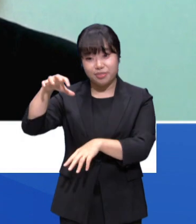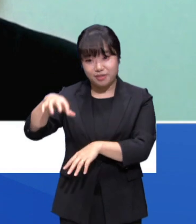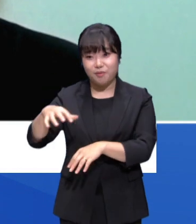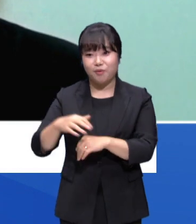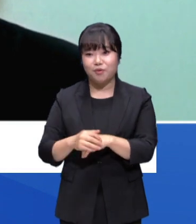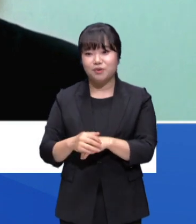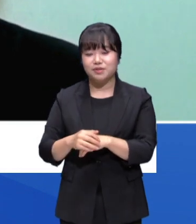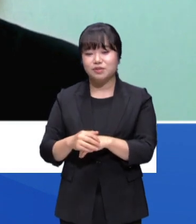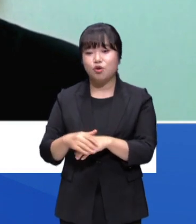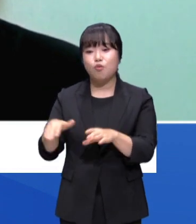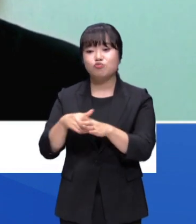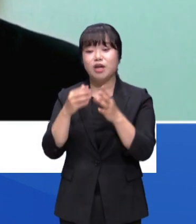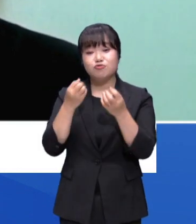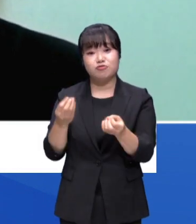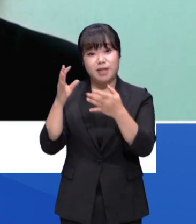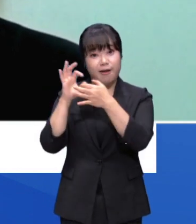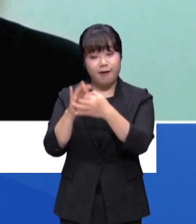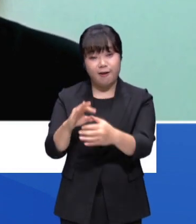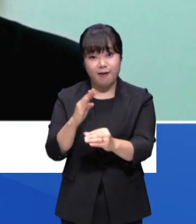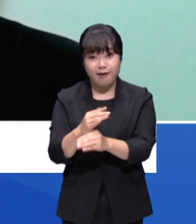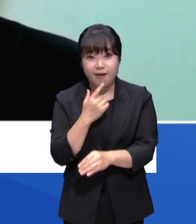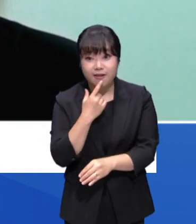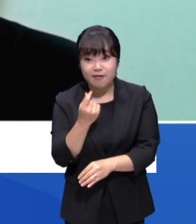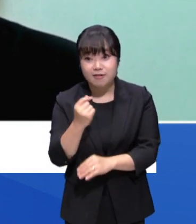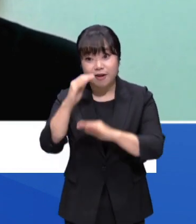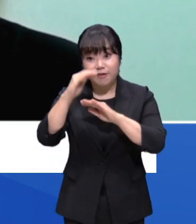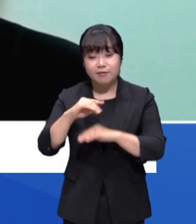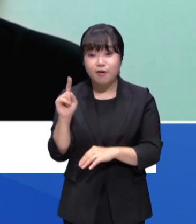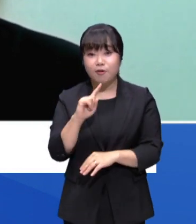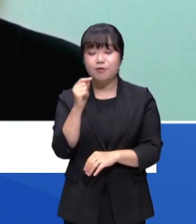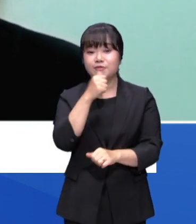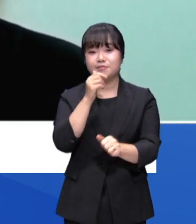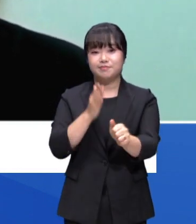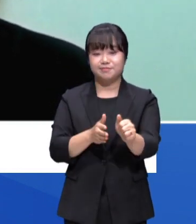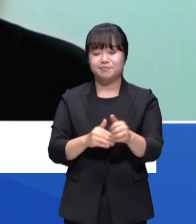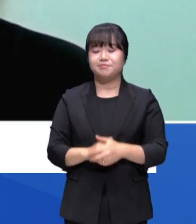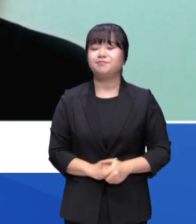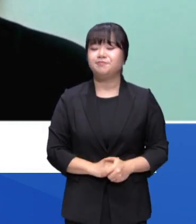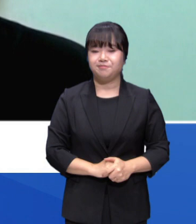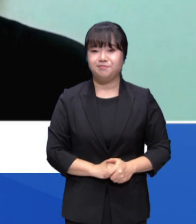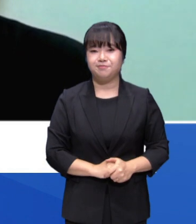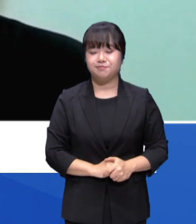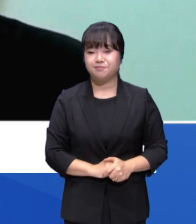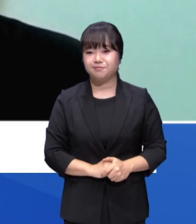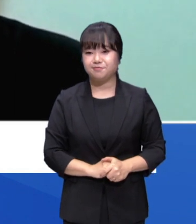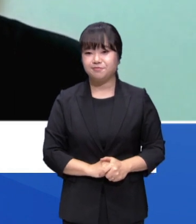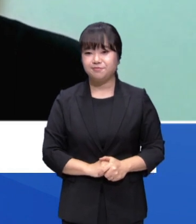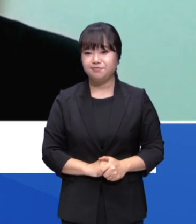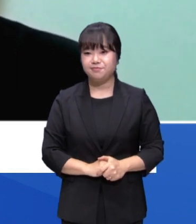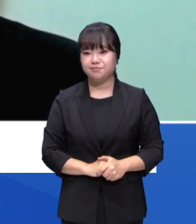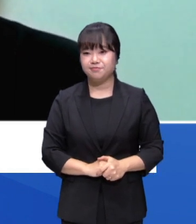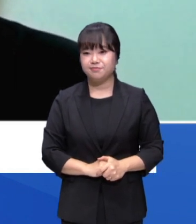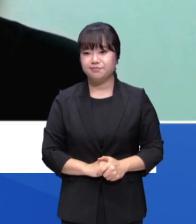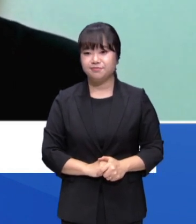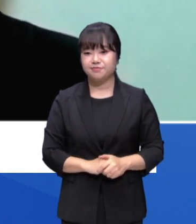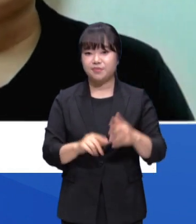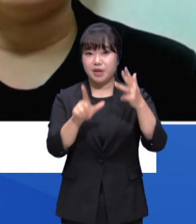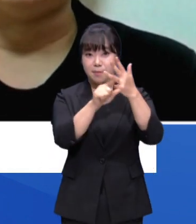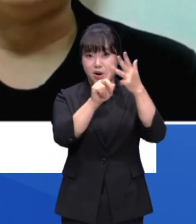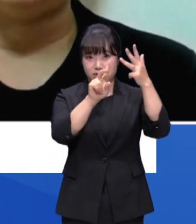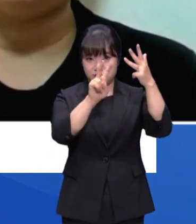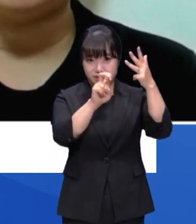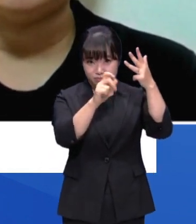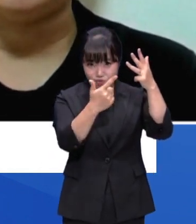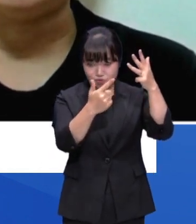세대공간 문화축제가 또 열리는데 이 축제는 또 어떤 축제인지 궁금합니다. 네, 8월